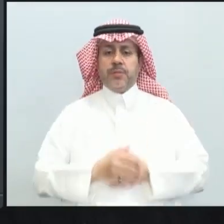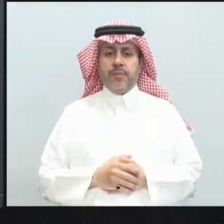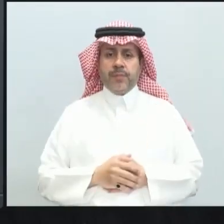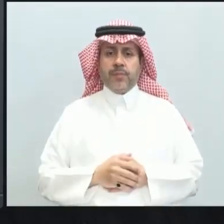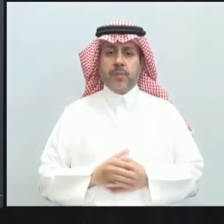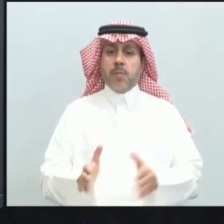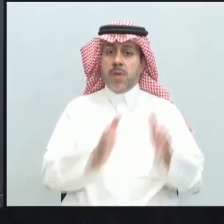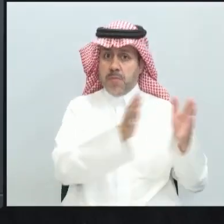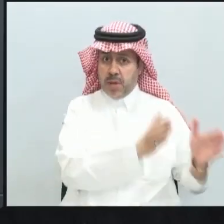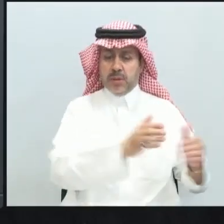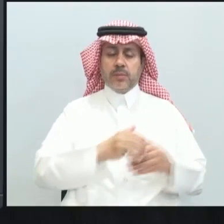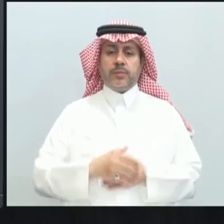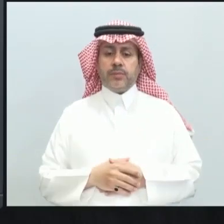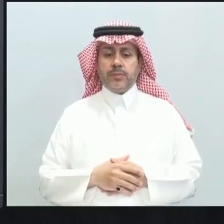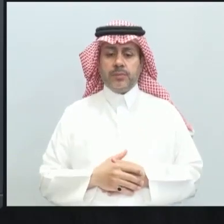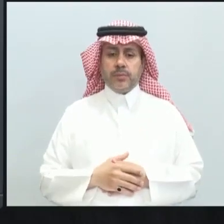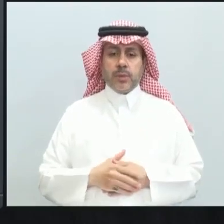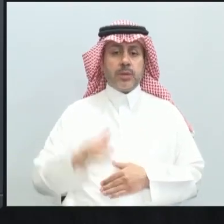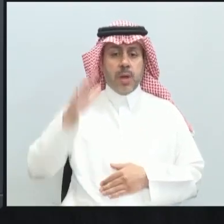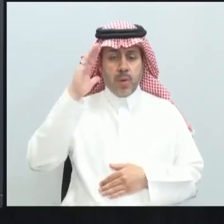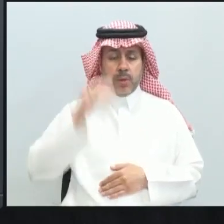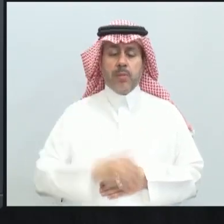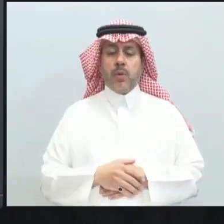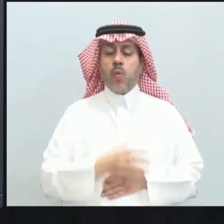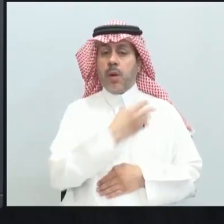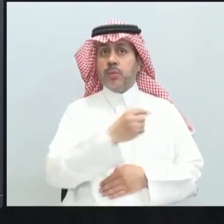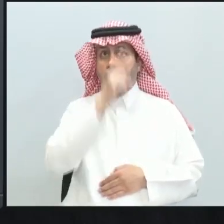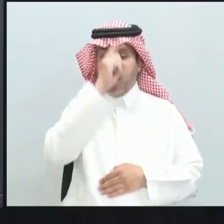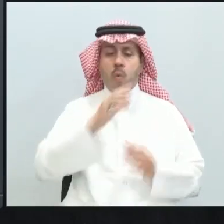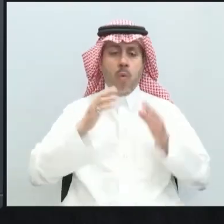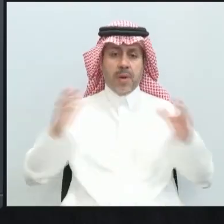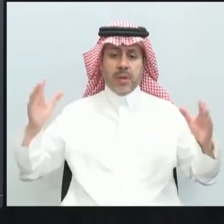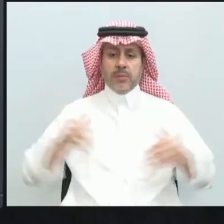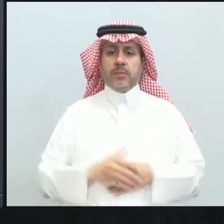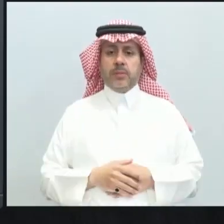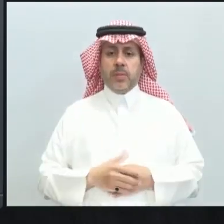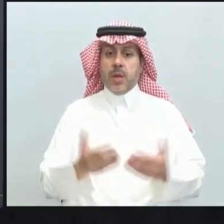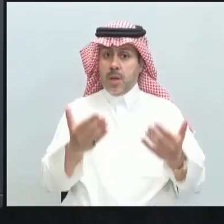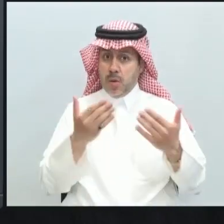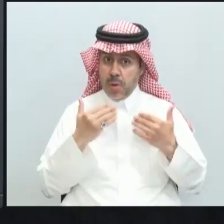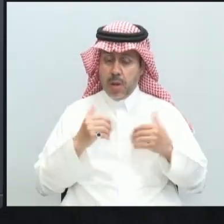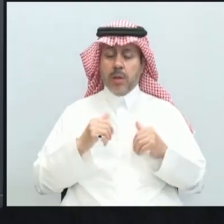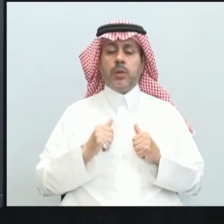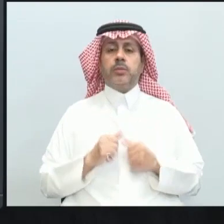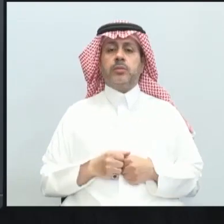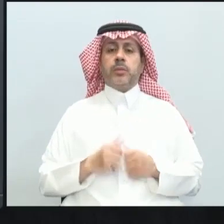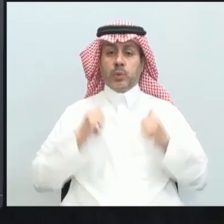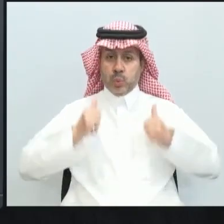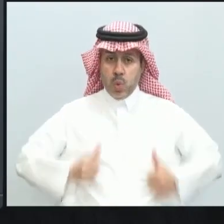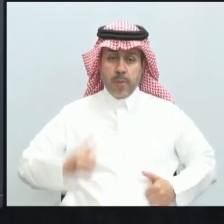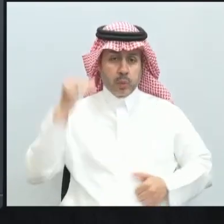اما بعد ايها الطلاب والطالبات سلام الله عليكم ورحمته وبركاته حياكم الله تعالى وبياكم